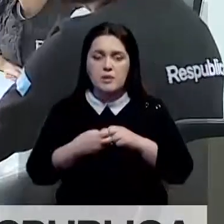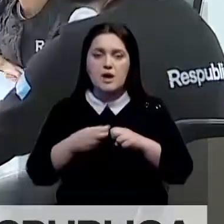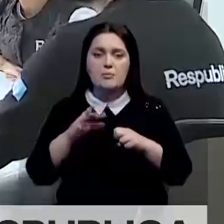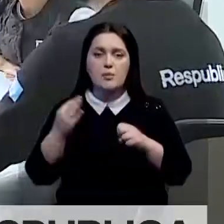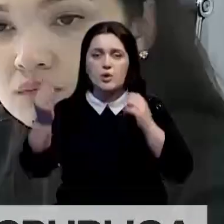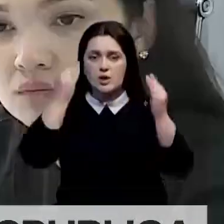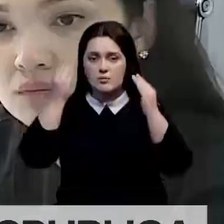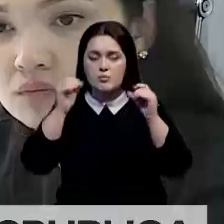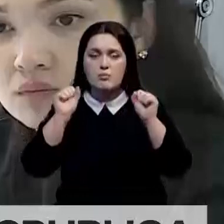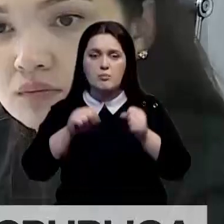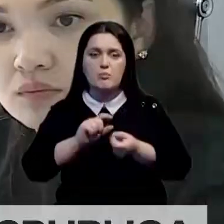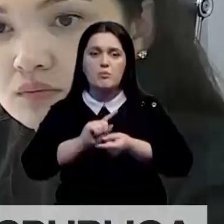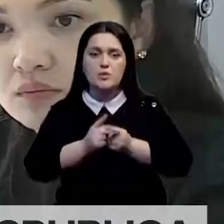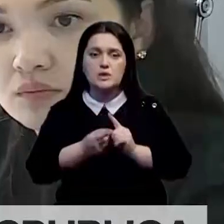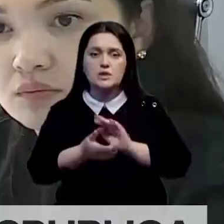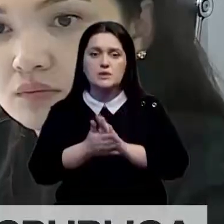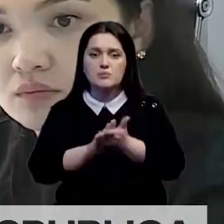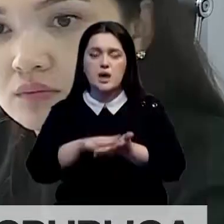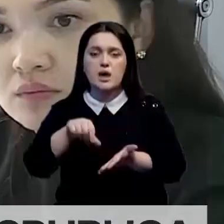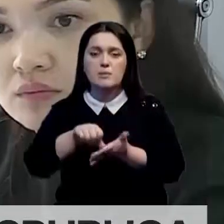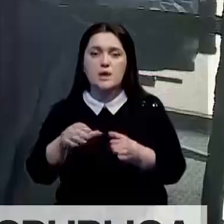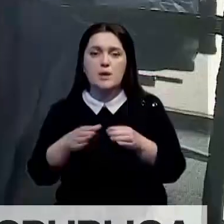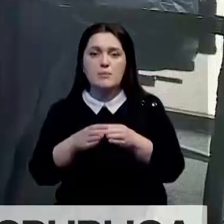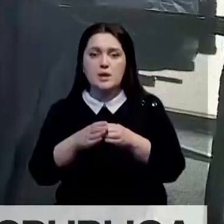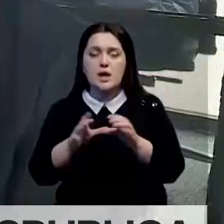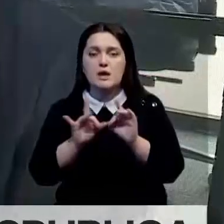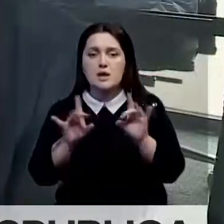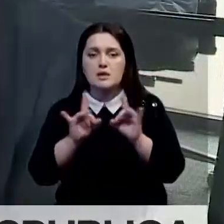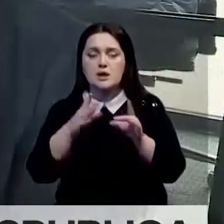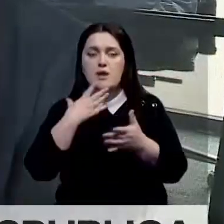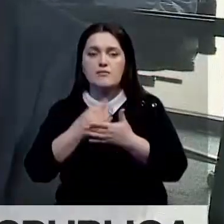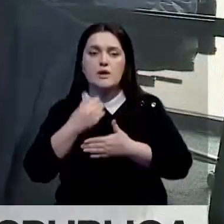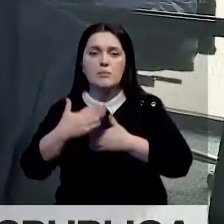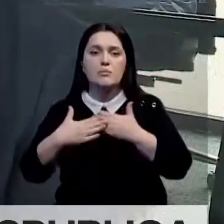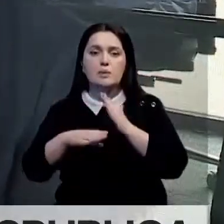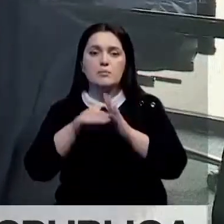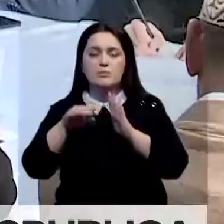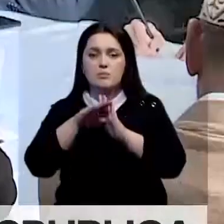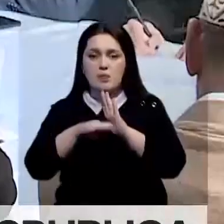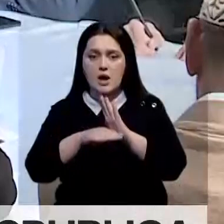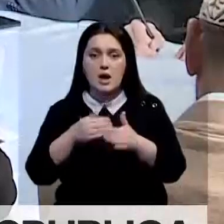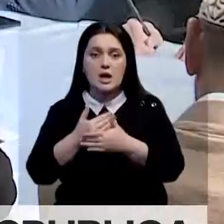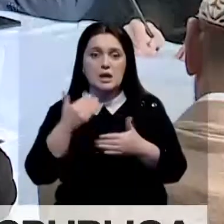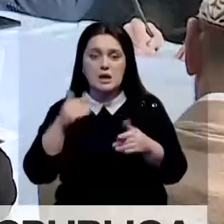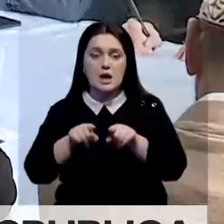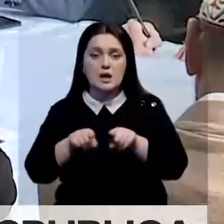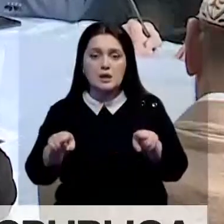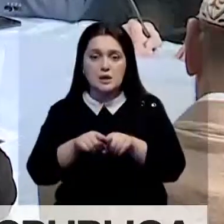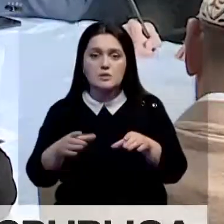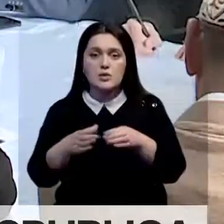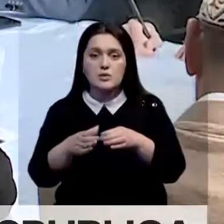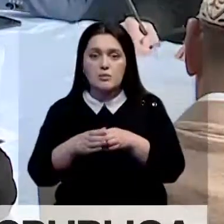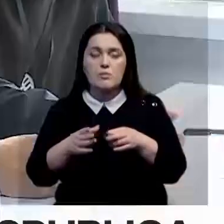проблемами сталкиваются и как, по их мнению, можно изменить ситуацию. Представители партии рассказали о своей предвыборной программе.